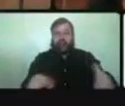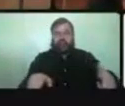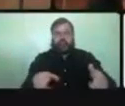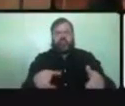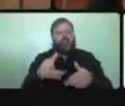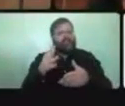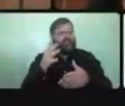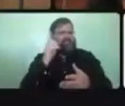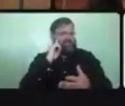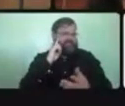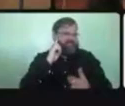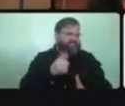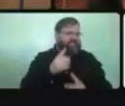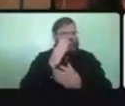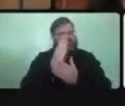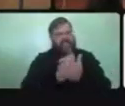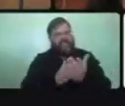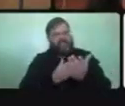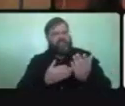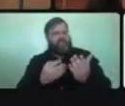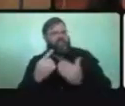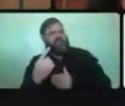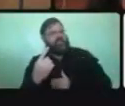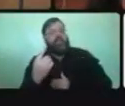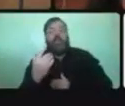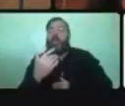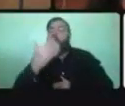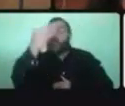nitajaribu kuzungumza kwa kifupi.